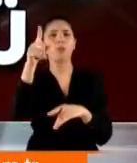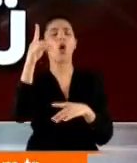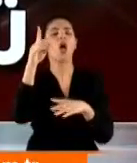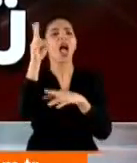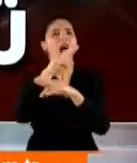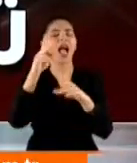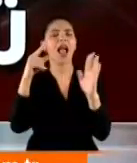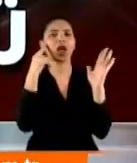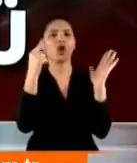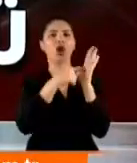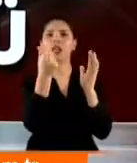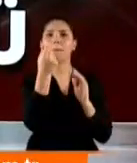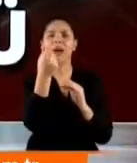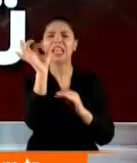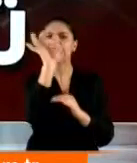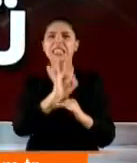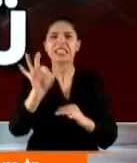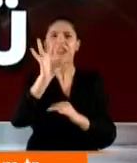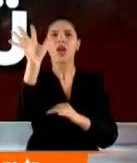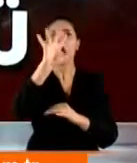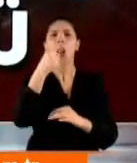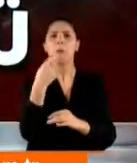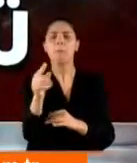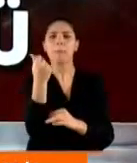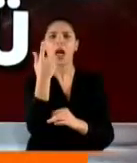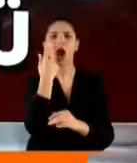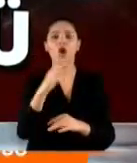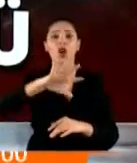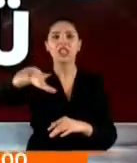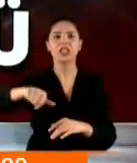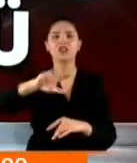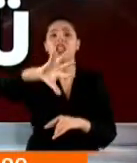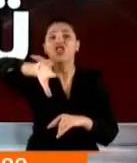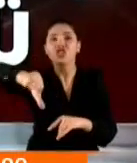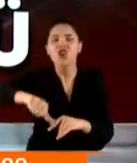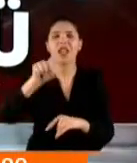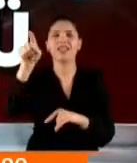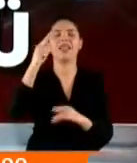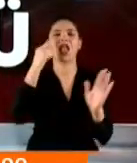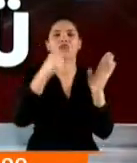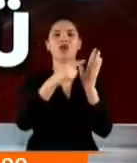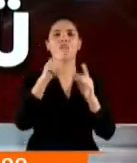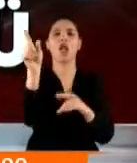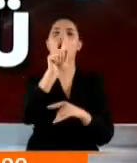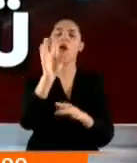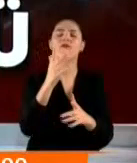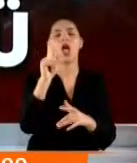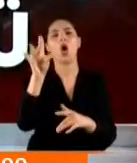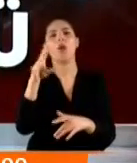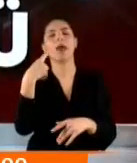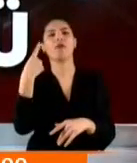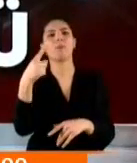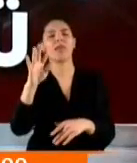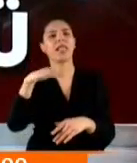Söyleyeyim. Fiyatı sıfırı 50 bin lira civarı. Ama hırsızlar çaldıkları göstergeleri piyasaya 10 ila 15 bin liraya